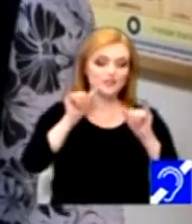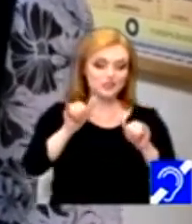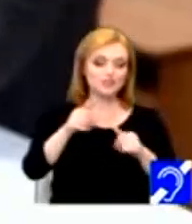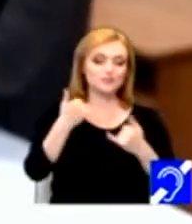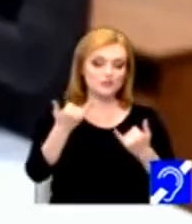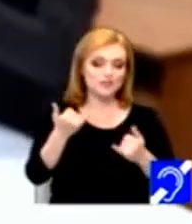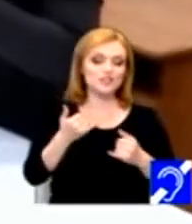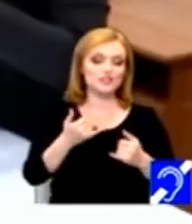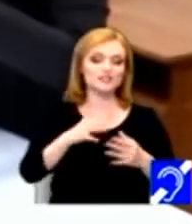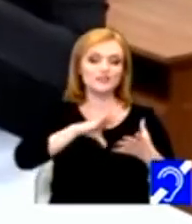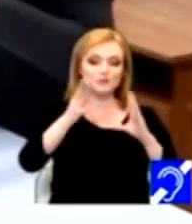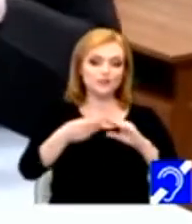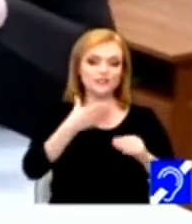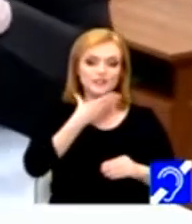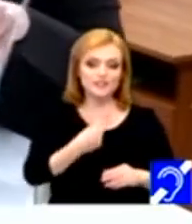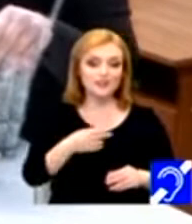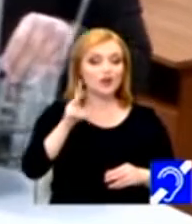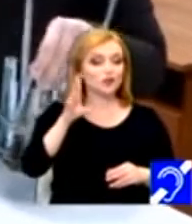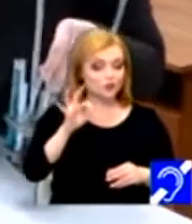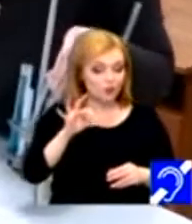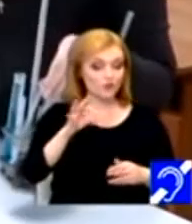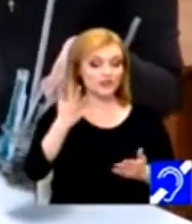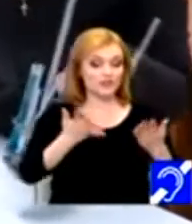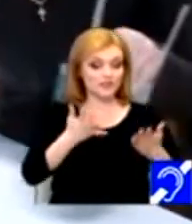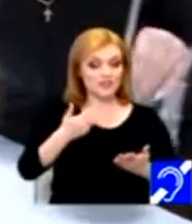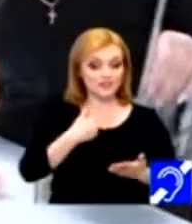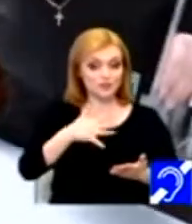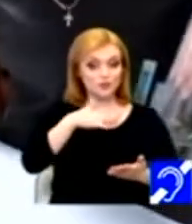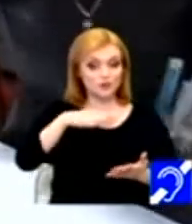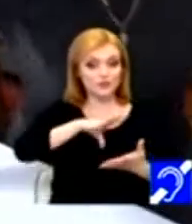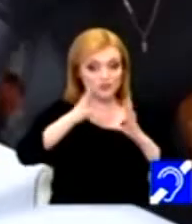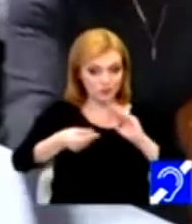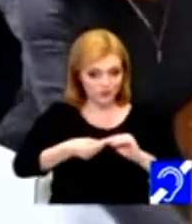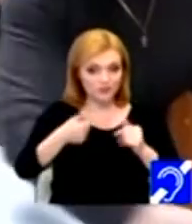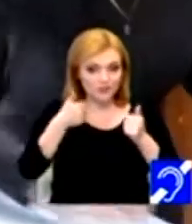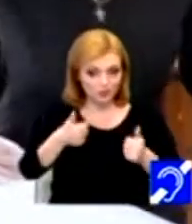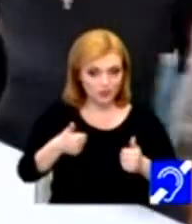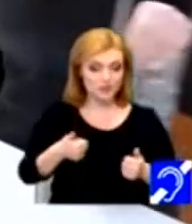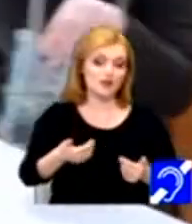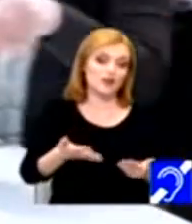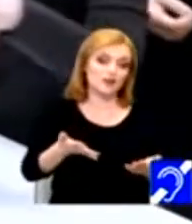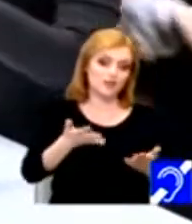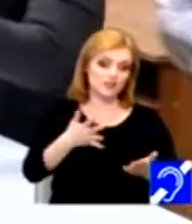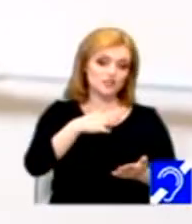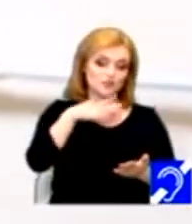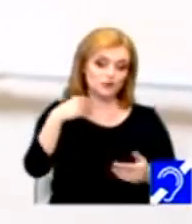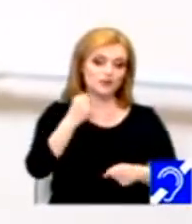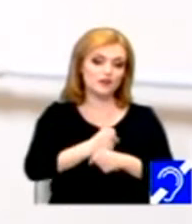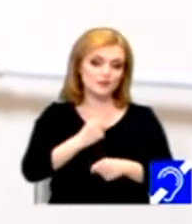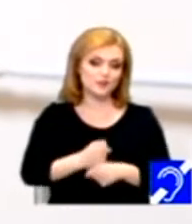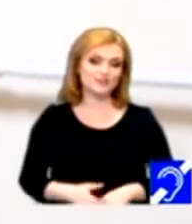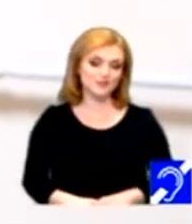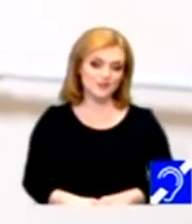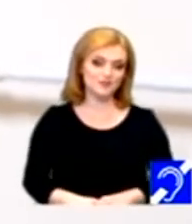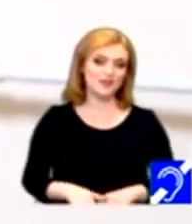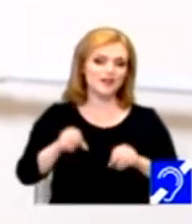cadrul orelor. Pentru a ajunge la astfel de rezultate, foarte mult timp trebuie de activat, de lucrat asupra problemelor, de experimentat.